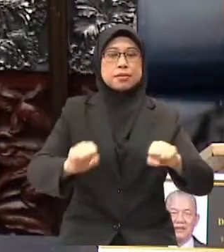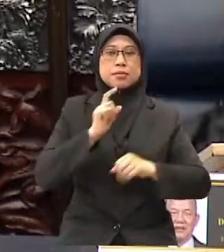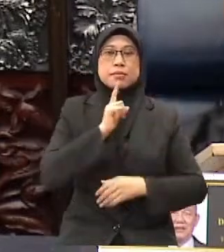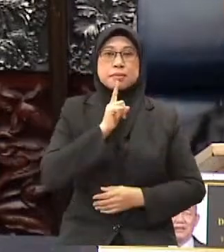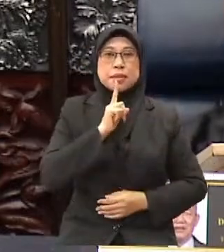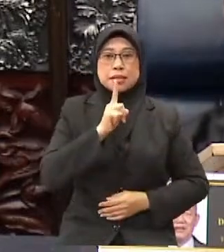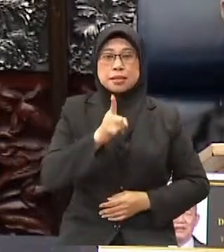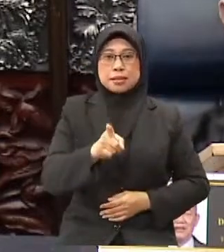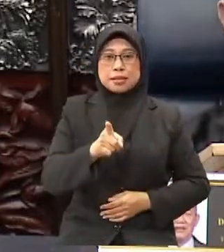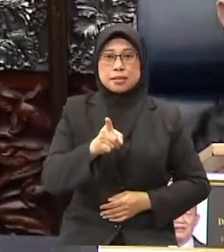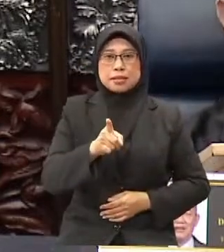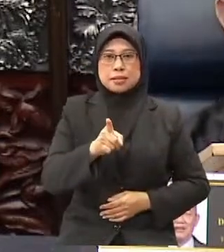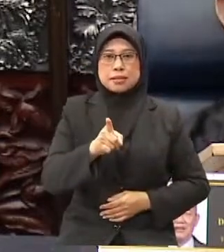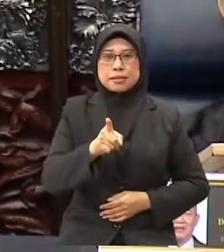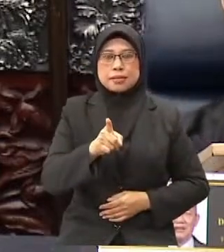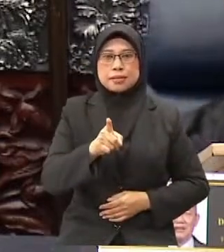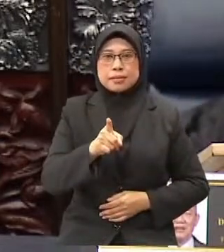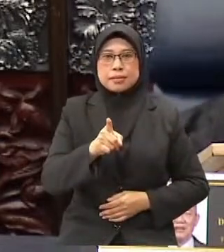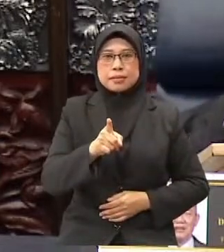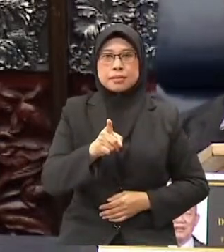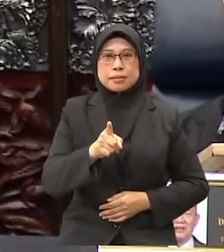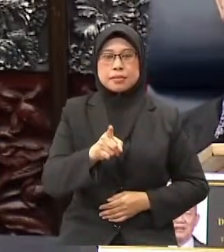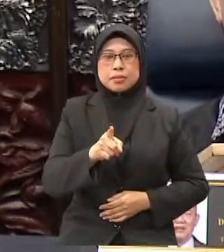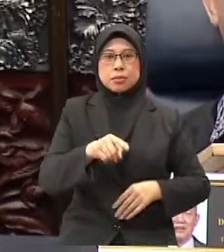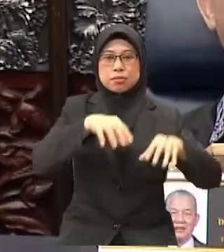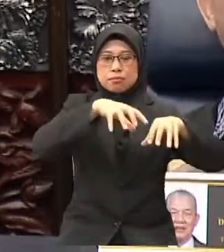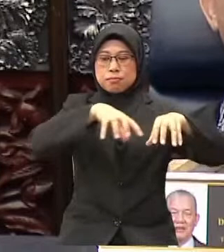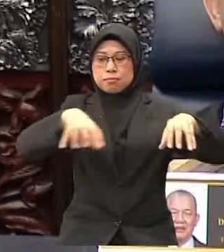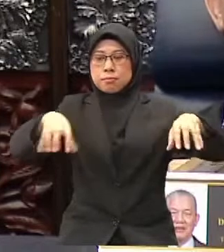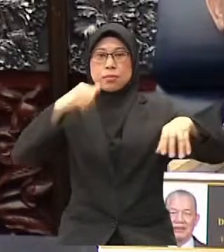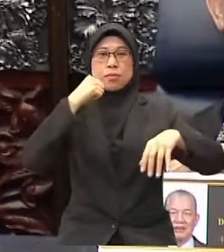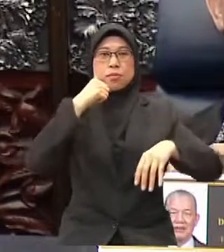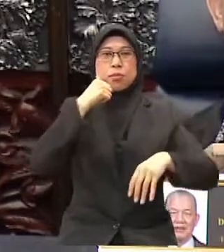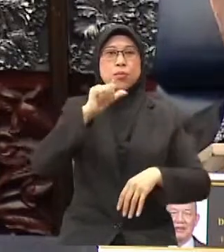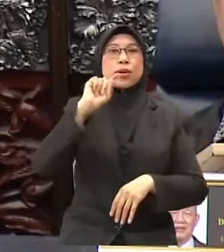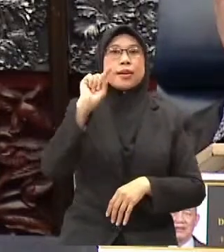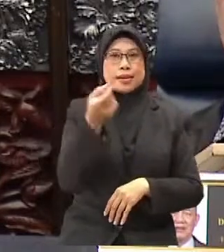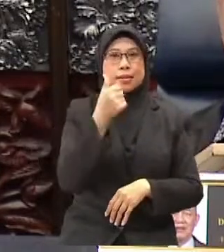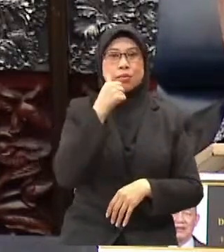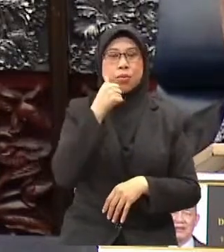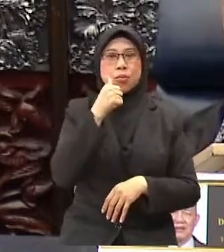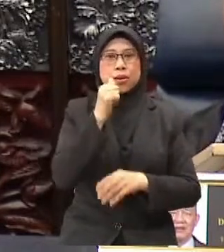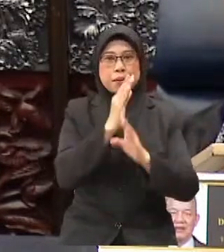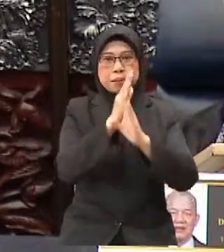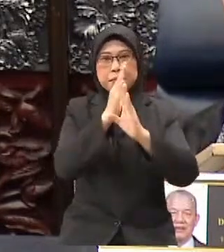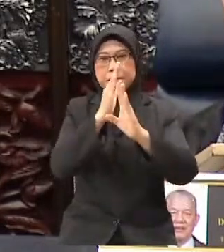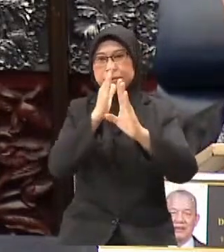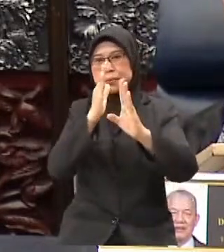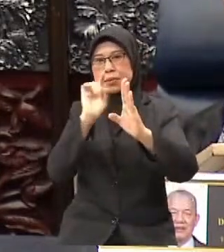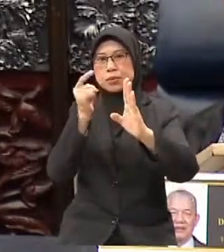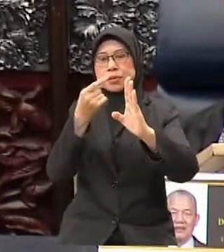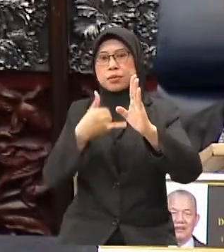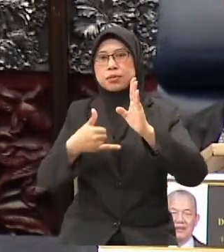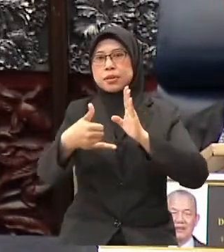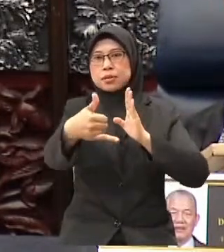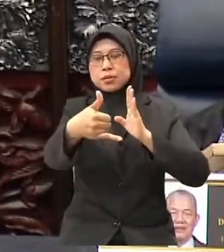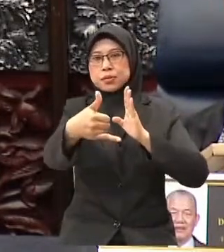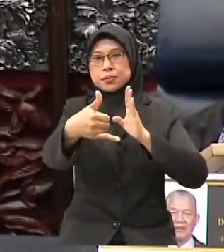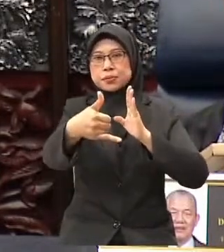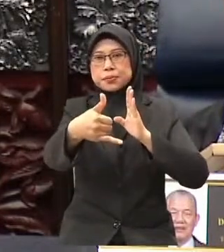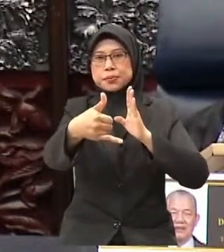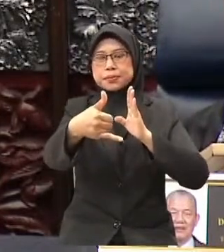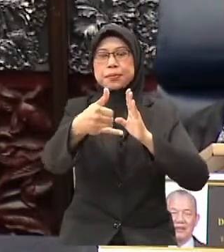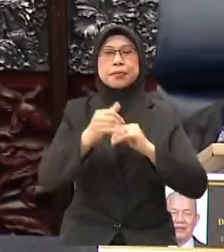supaya di G untuk coach wanita itu hanya penumpang wanita saja yang beratur untuk masuk dan kita juga